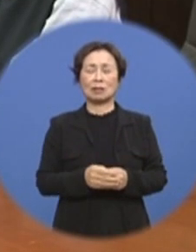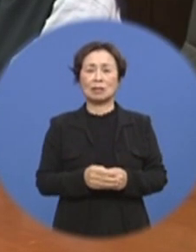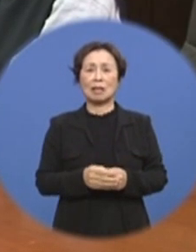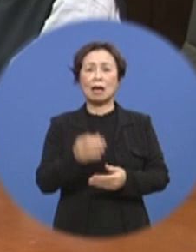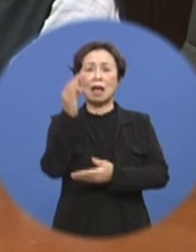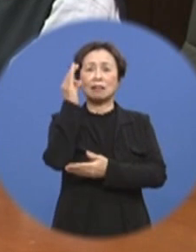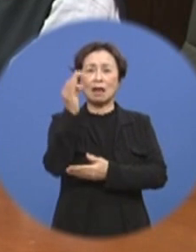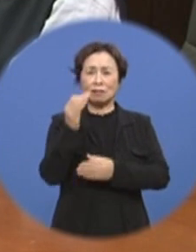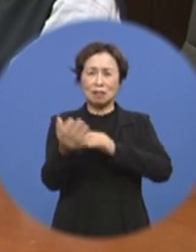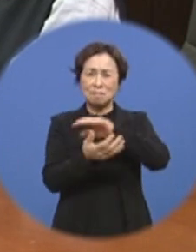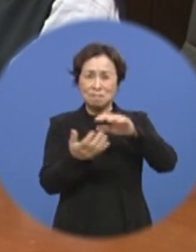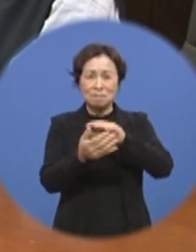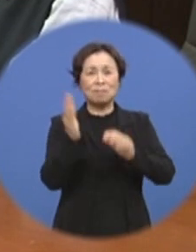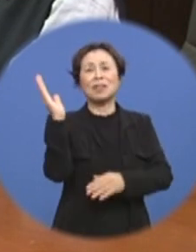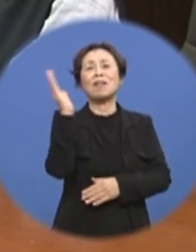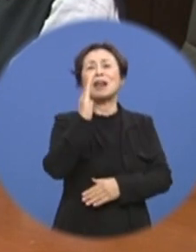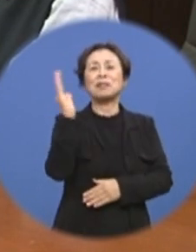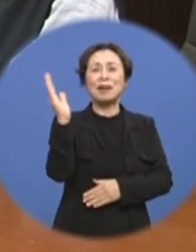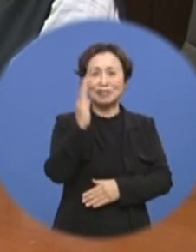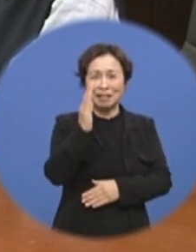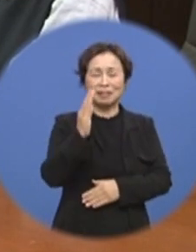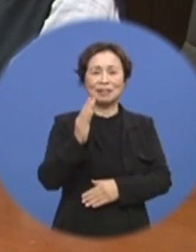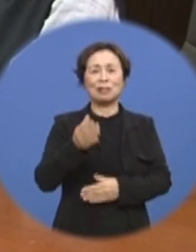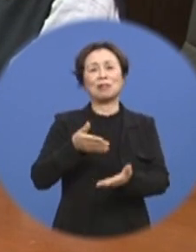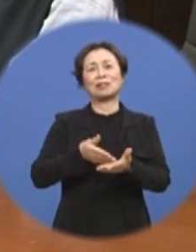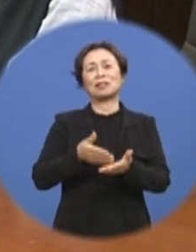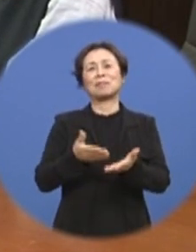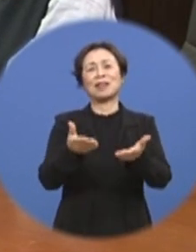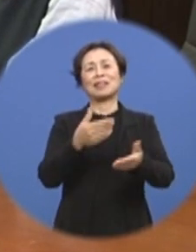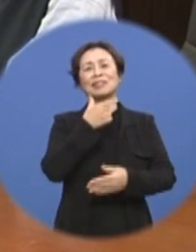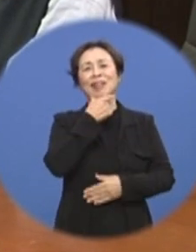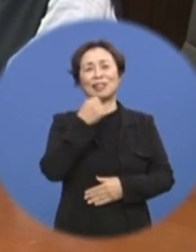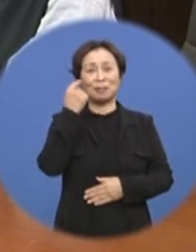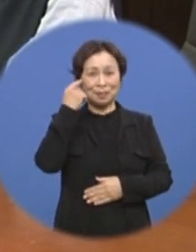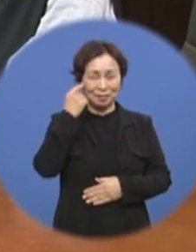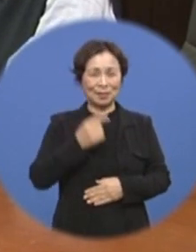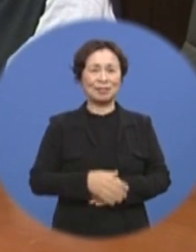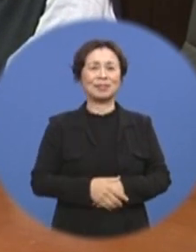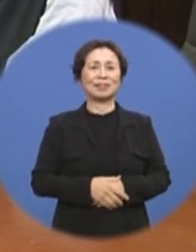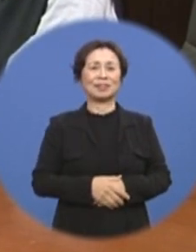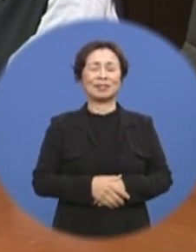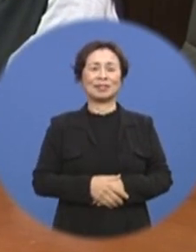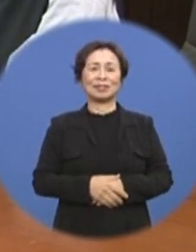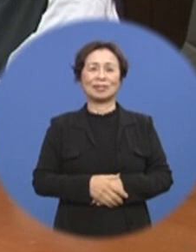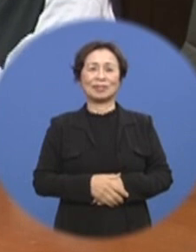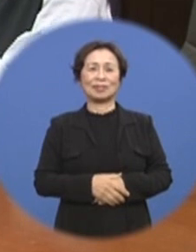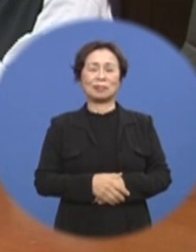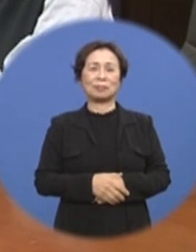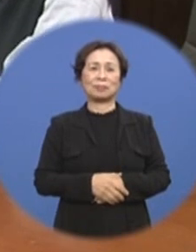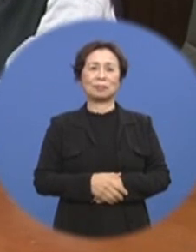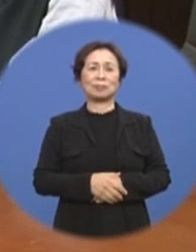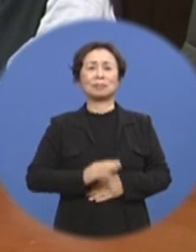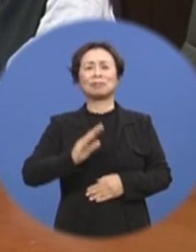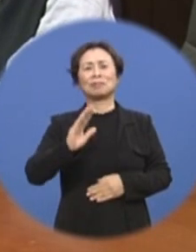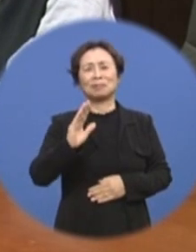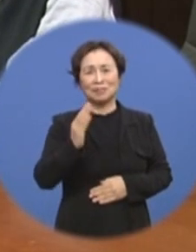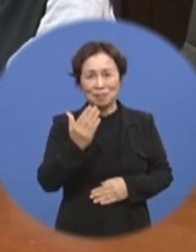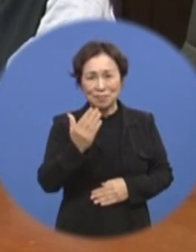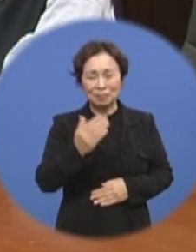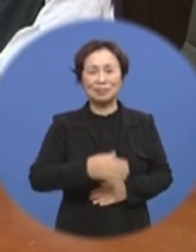てるわけじゃございませんよとということをまあ皆さんに申し上げたいなというふうに思っていますただ